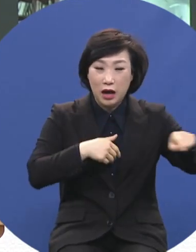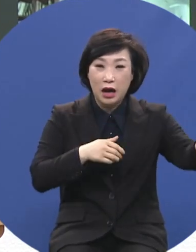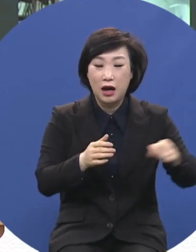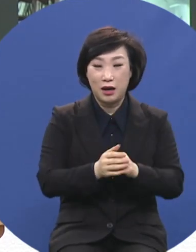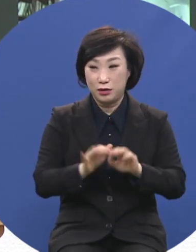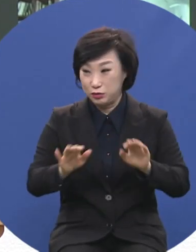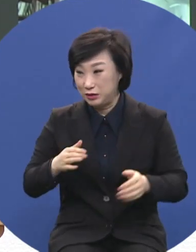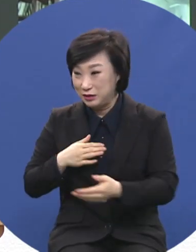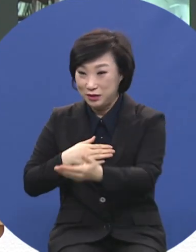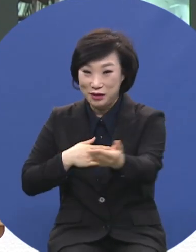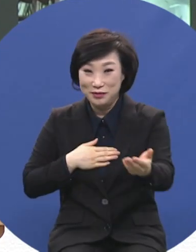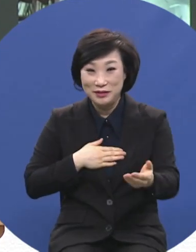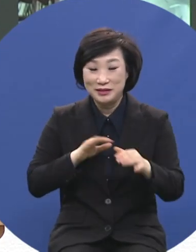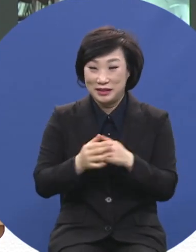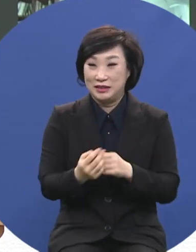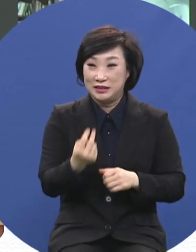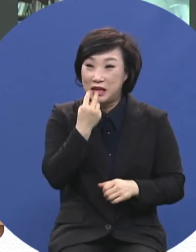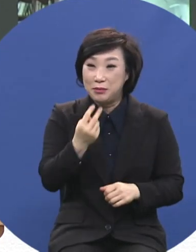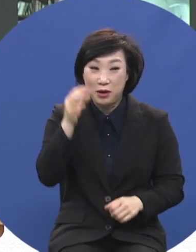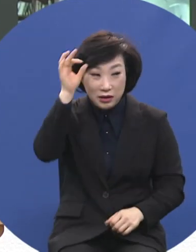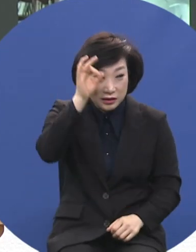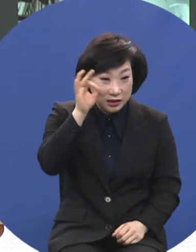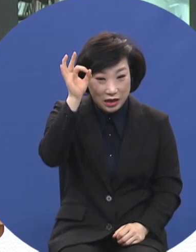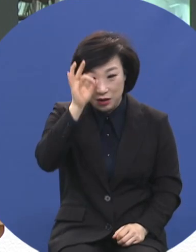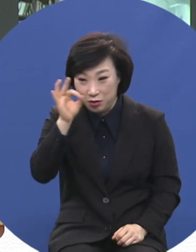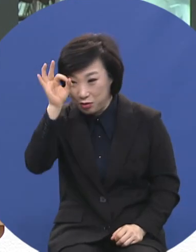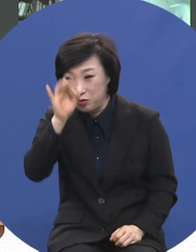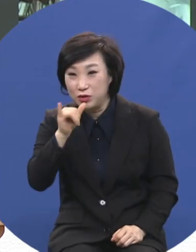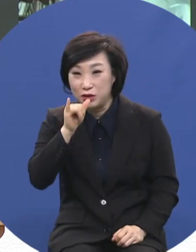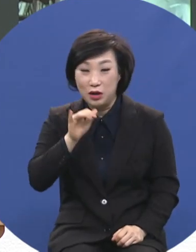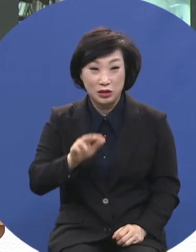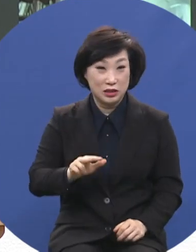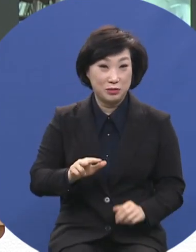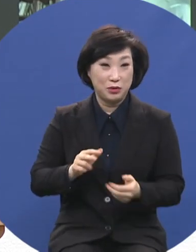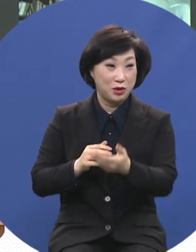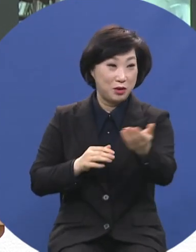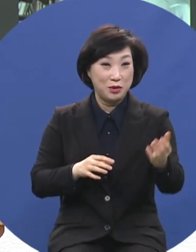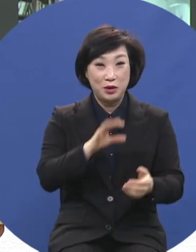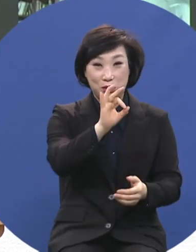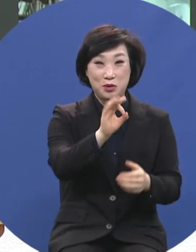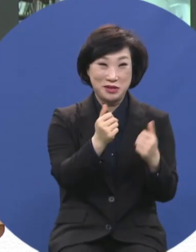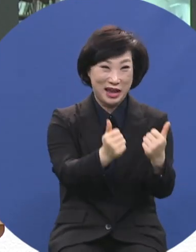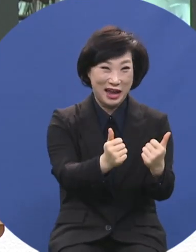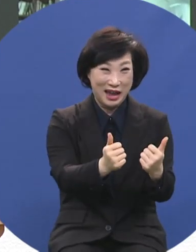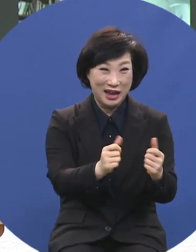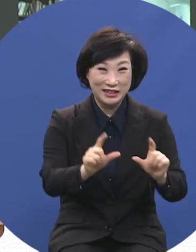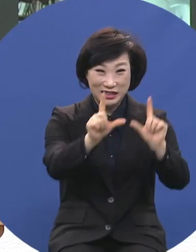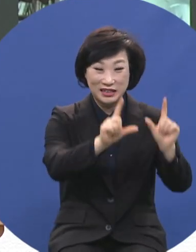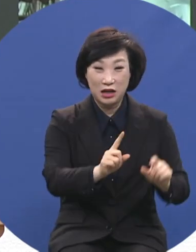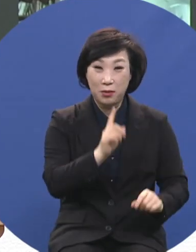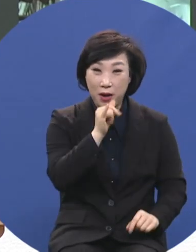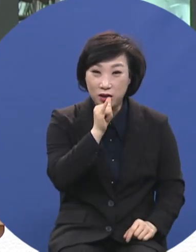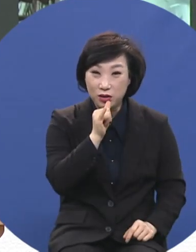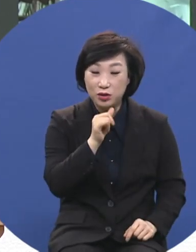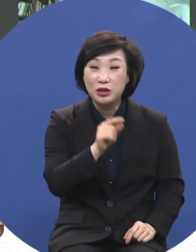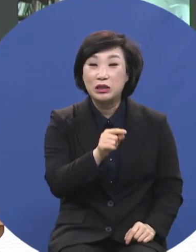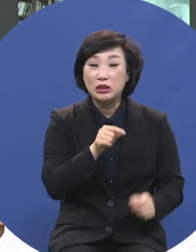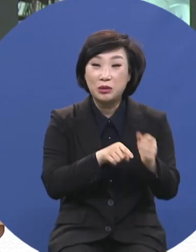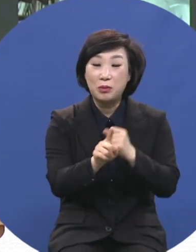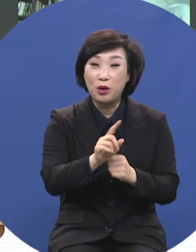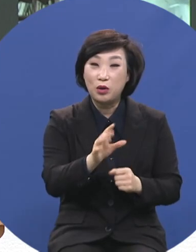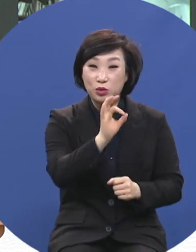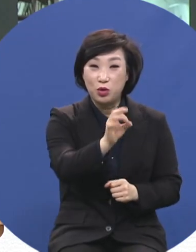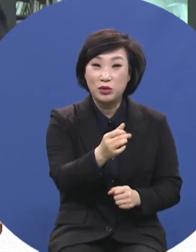사람들은 생명을 찾아. 지금도 돈이 있어야 산다. 산다는 말은 돈이 있어야 생명이 있다고